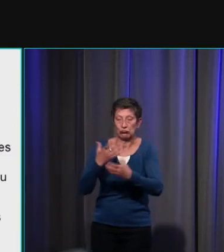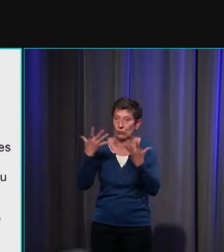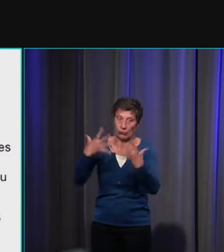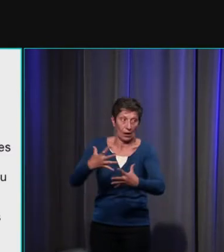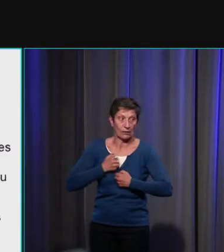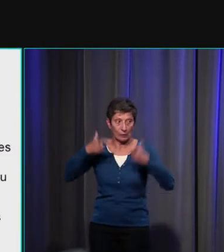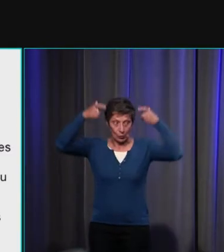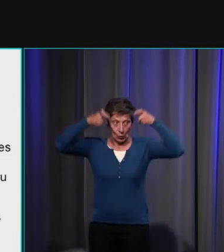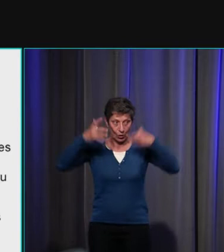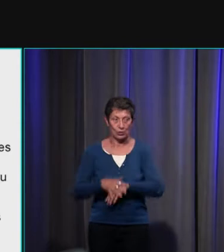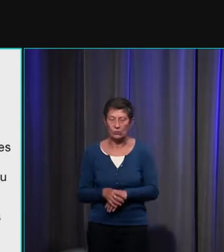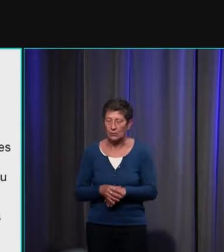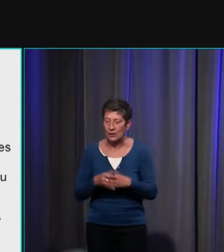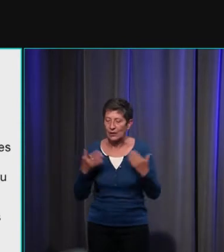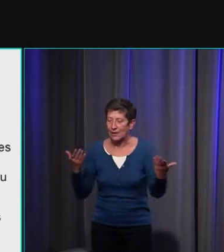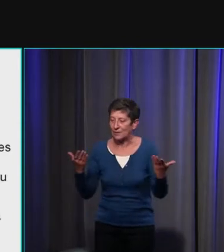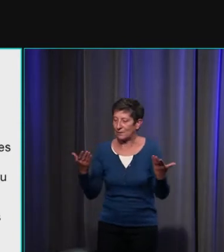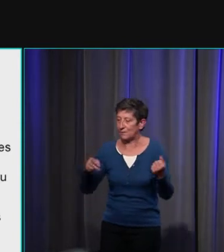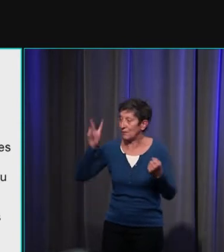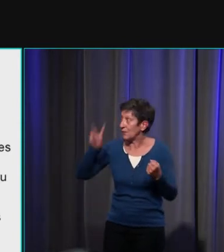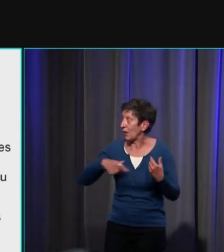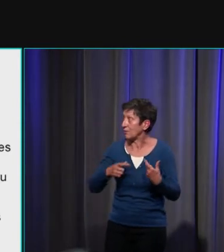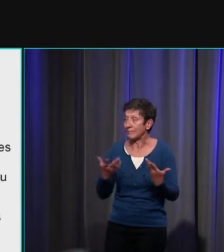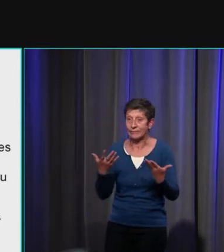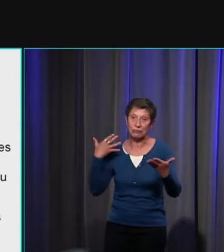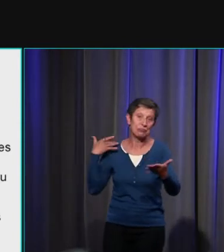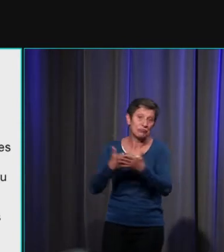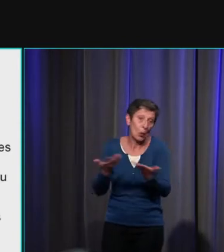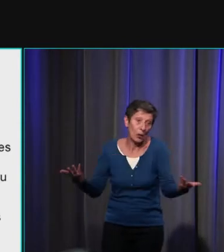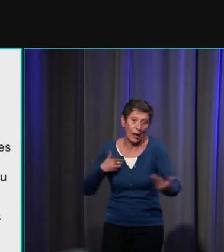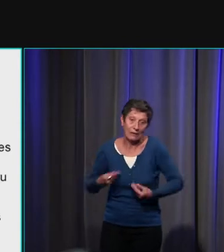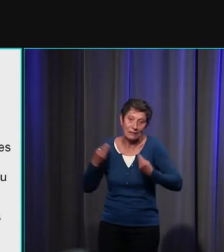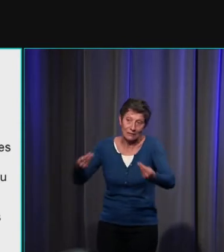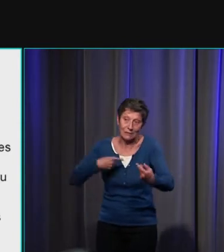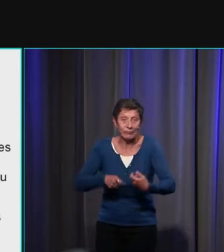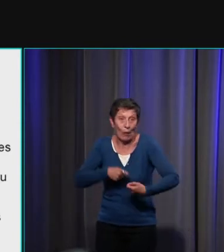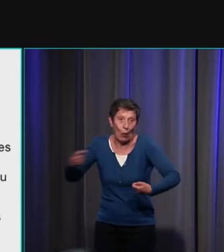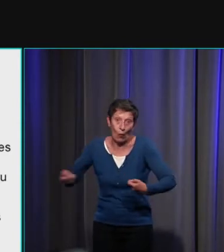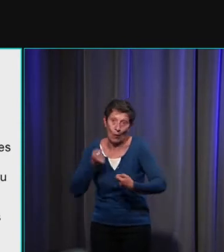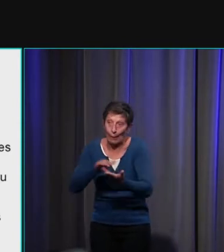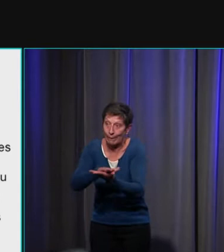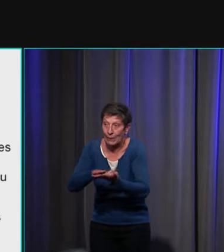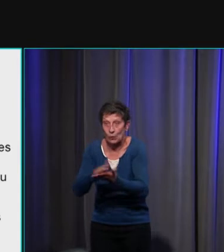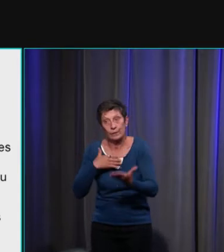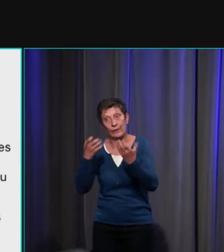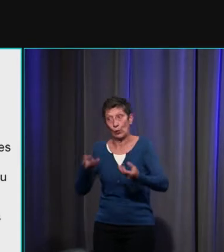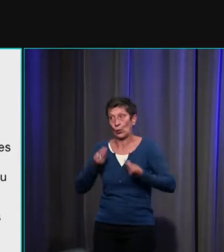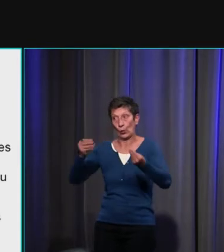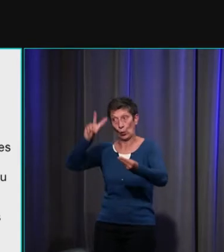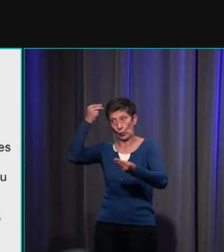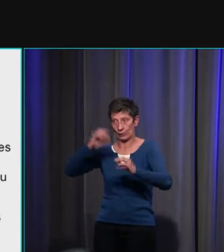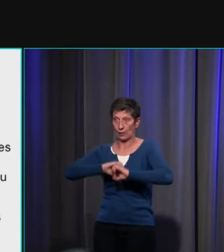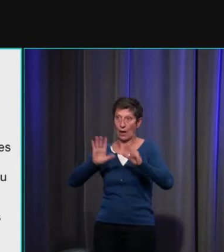donc un cadre événementiel vous m'excuserez d'avoir été un peu lent de m'arrêter sur cela mais c'est pour que vous compreniez un peu mieux ce qui va